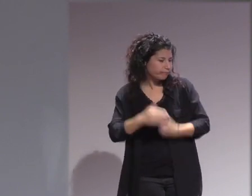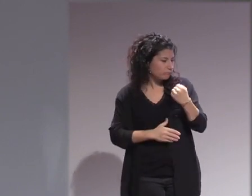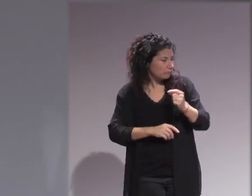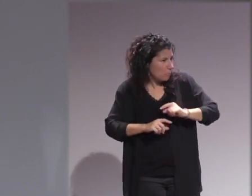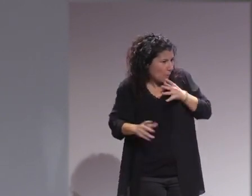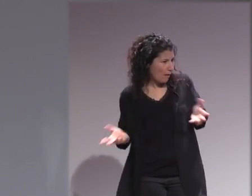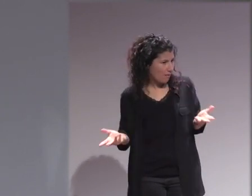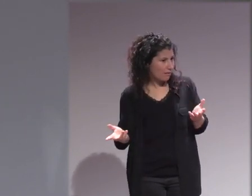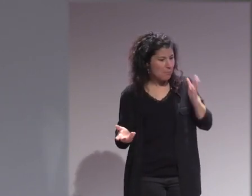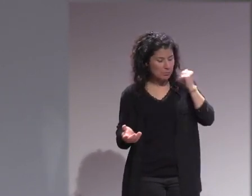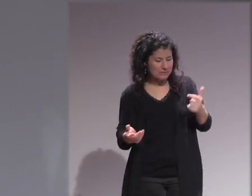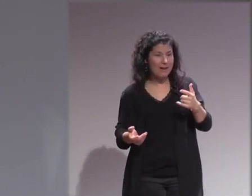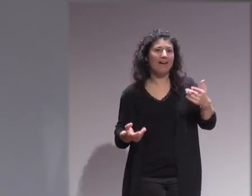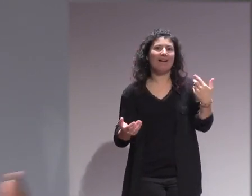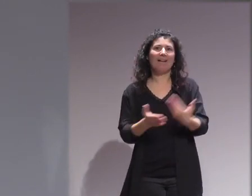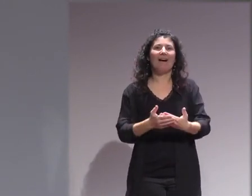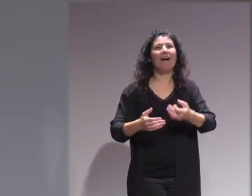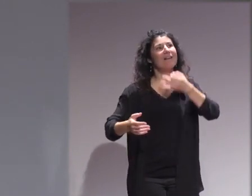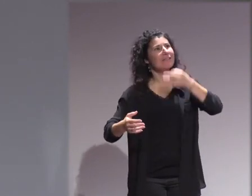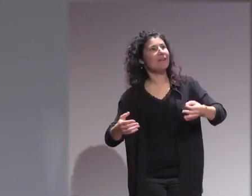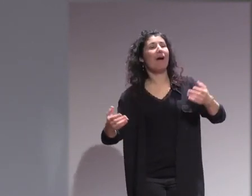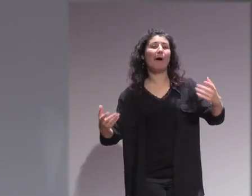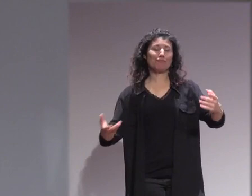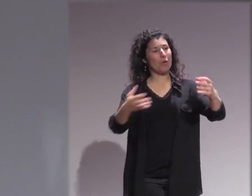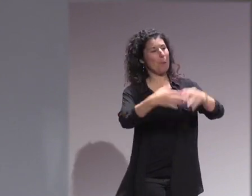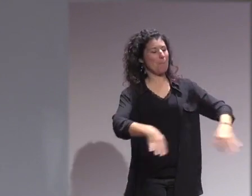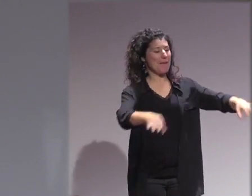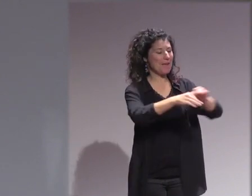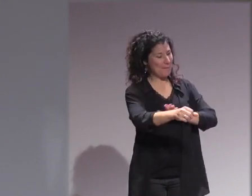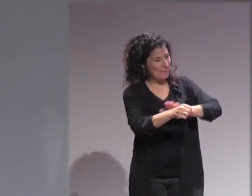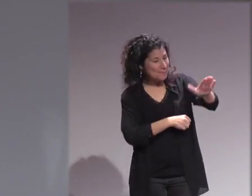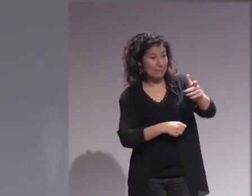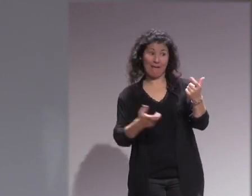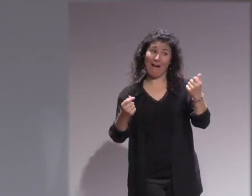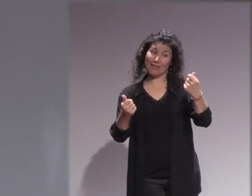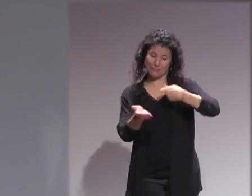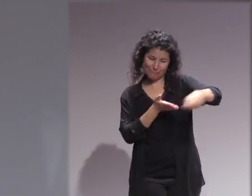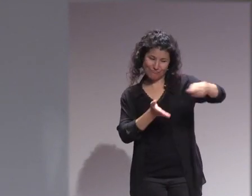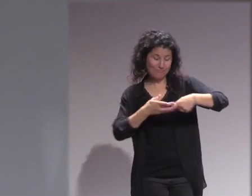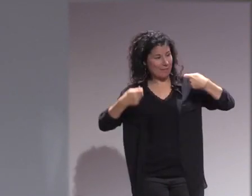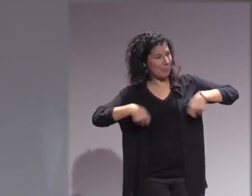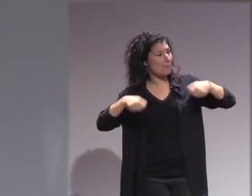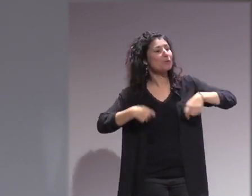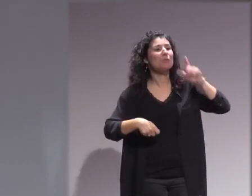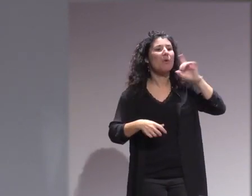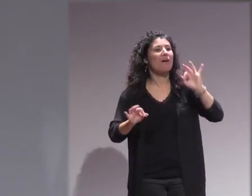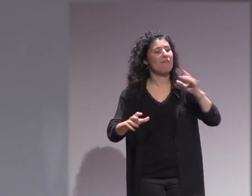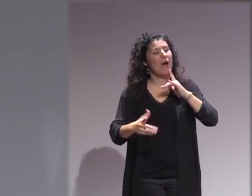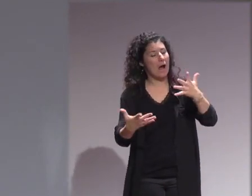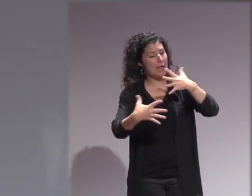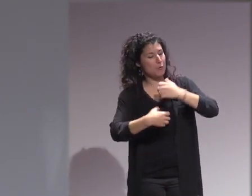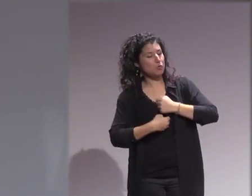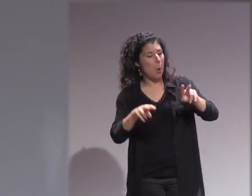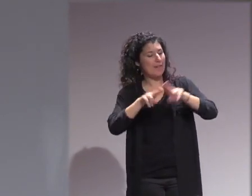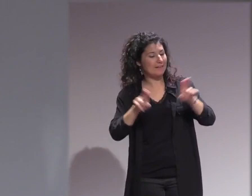de « puisque j'ai choisi, puisque je suis allée dans un pays, puisque j'ai aussi dépensé de l'argent, hein, puisque l'adoption internationale, et on le voit à l'excis